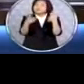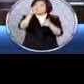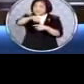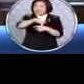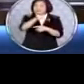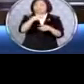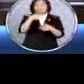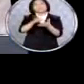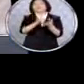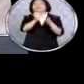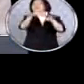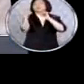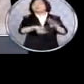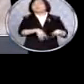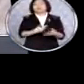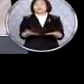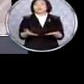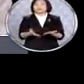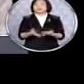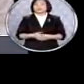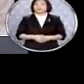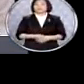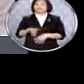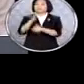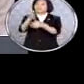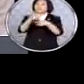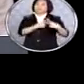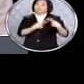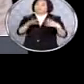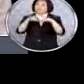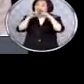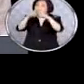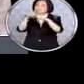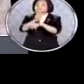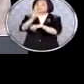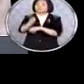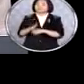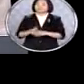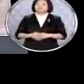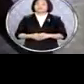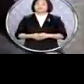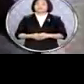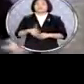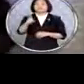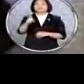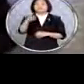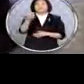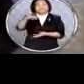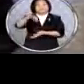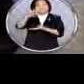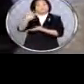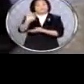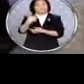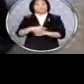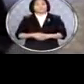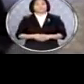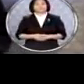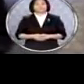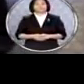谢谢。 请蔡英文女士回答，时间是1分30秒。 谢谢您刚才的提问。其实我